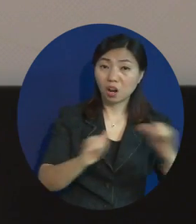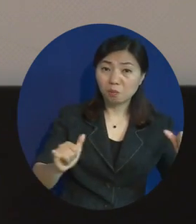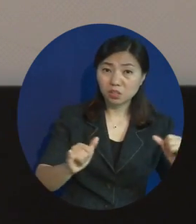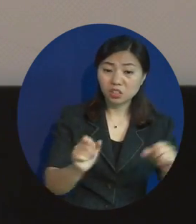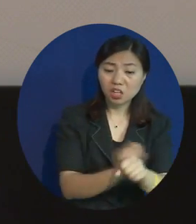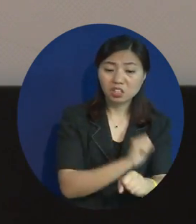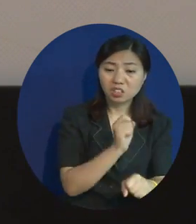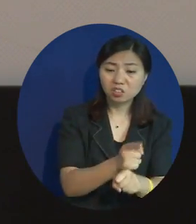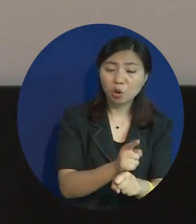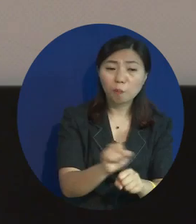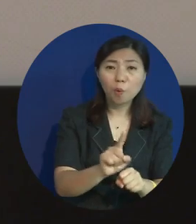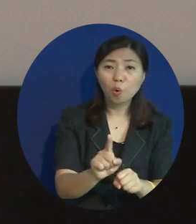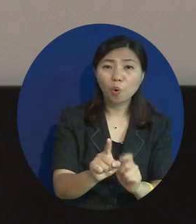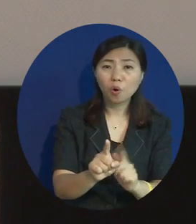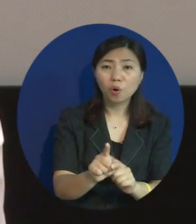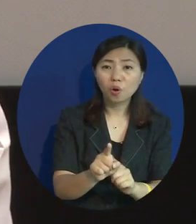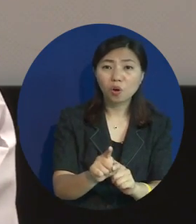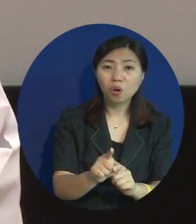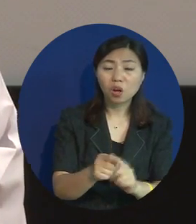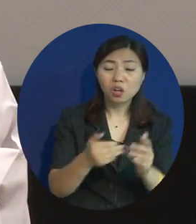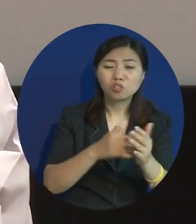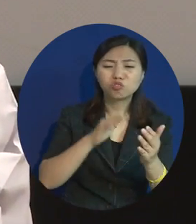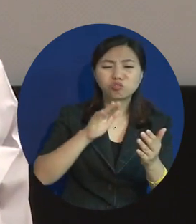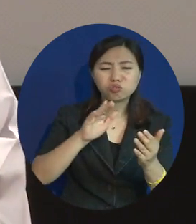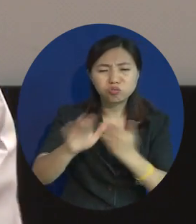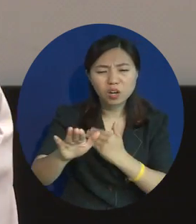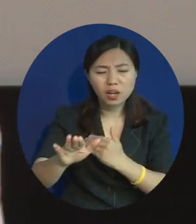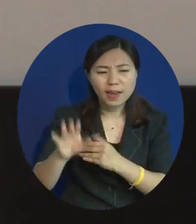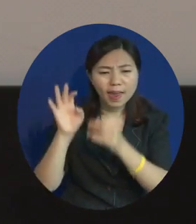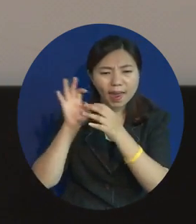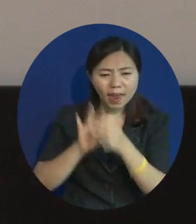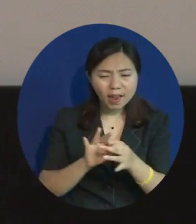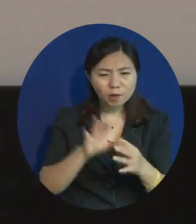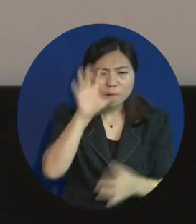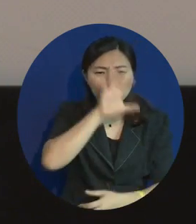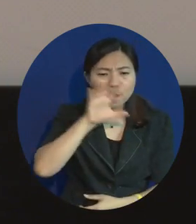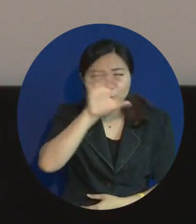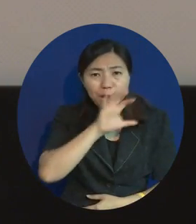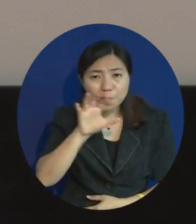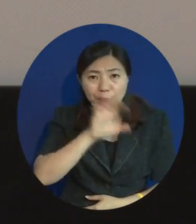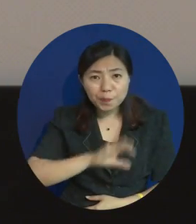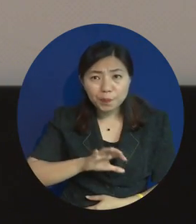어떠냐, 적성이 어떠냐? 자기가 그거를 그 이후에라도 자꾸 하면